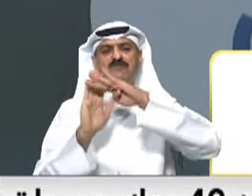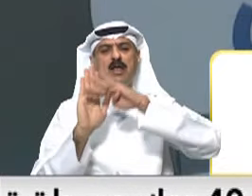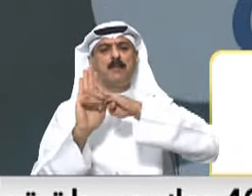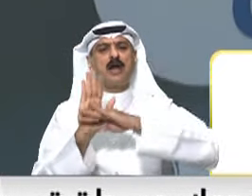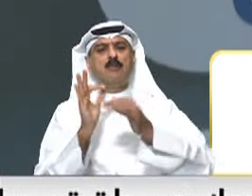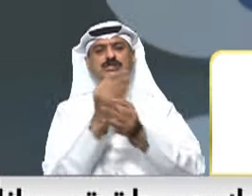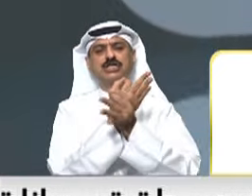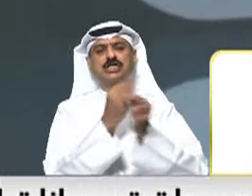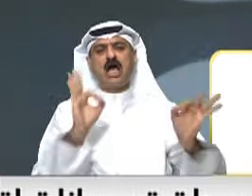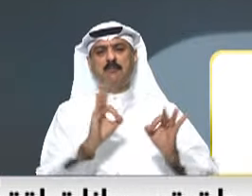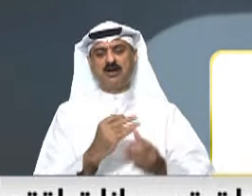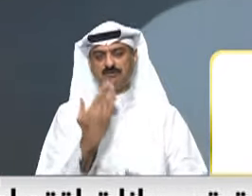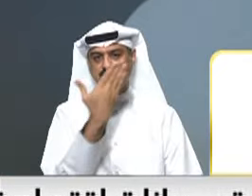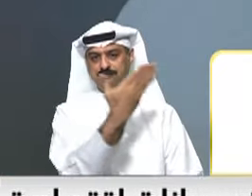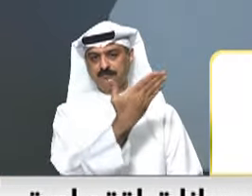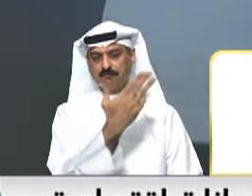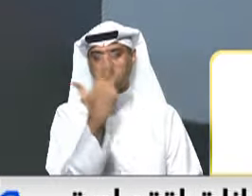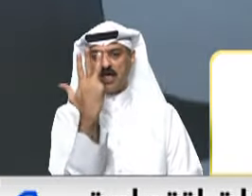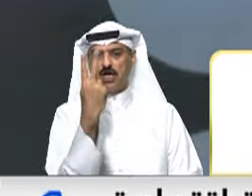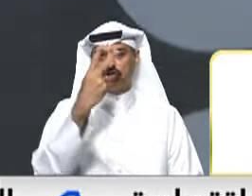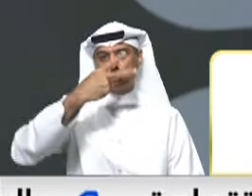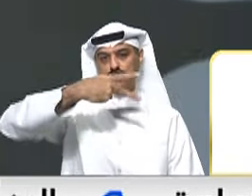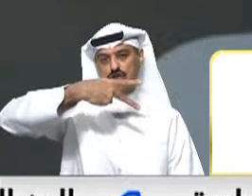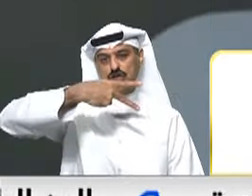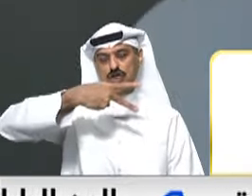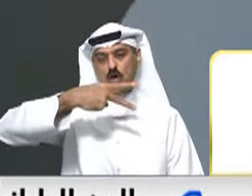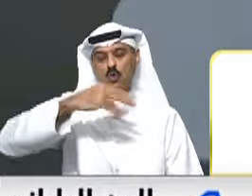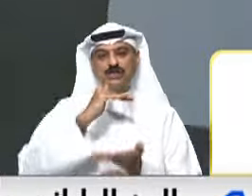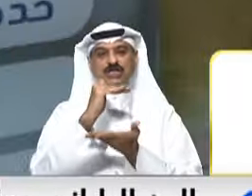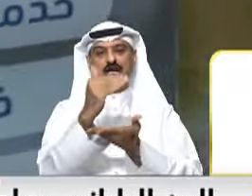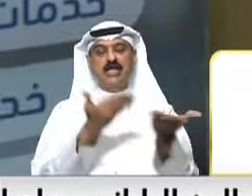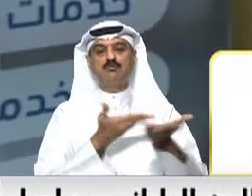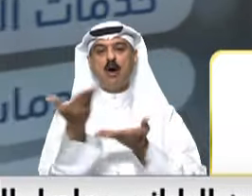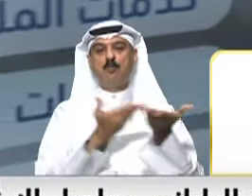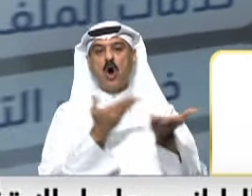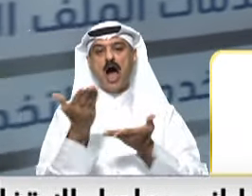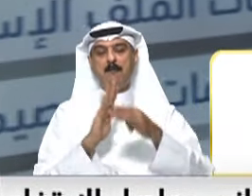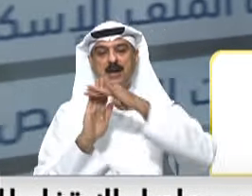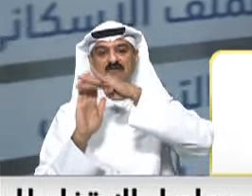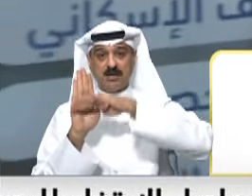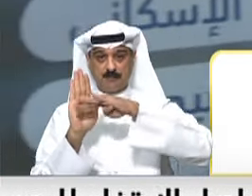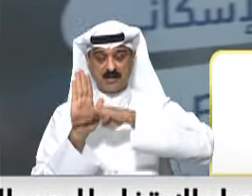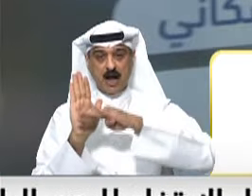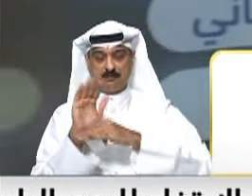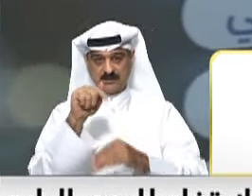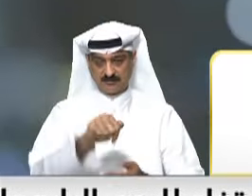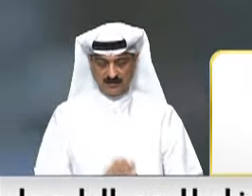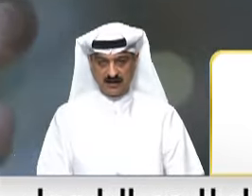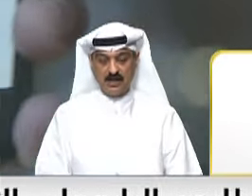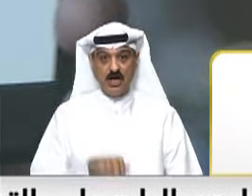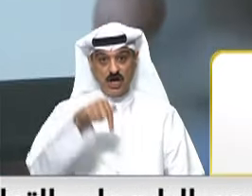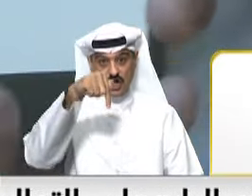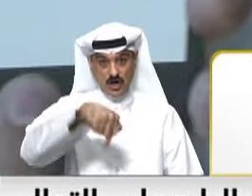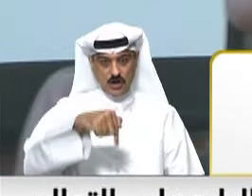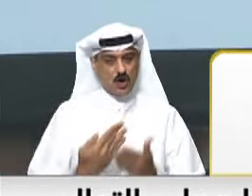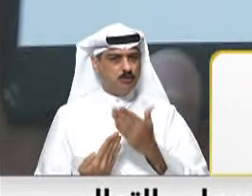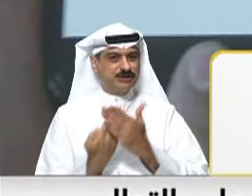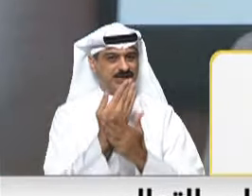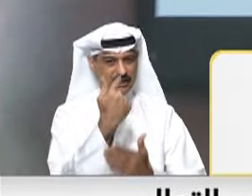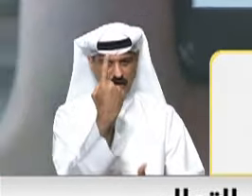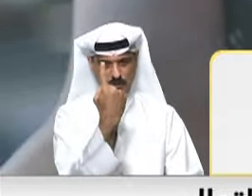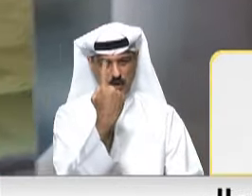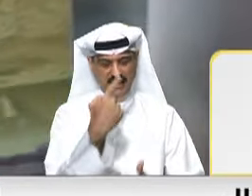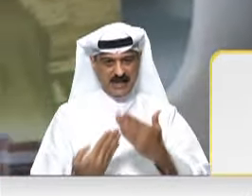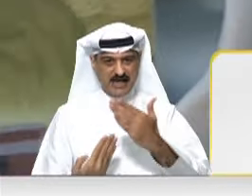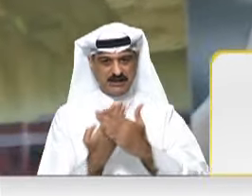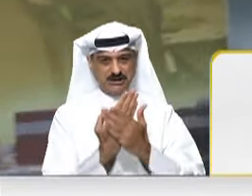استطعنا أن ندرج 29 خدمة إلكترونية. اليوم مؤخرا قدرنا نطلق خدمة وهي خدمة